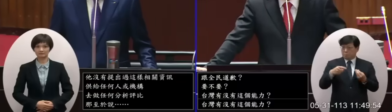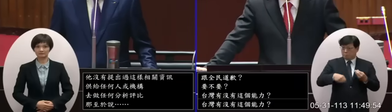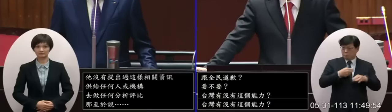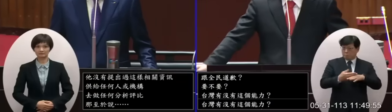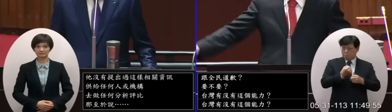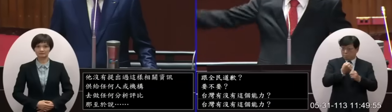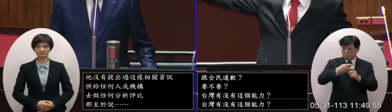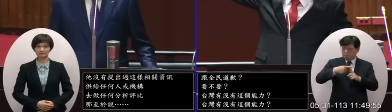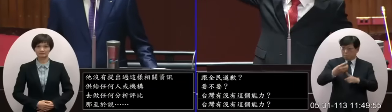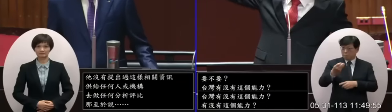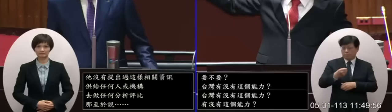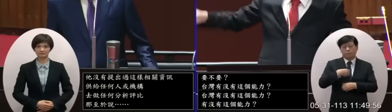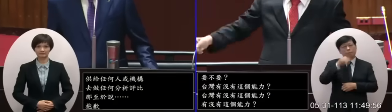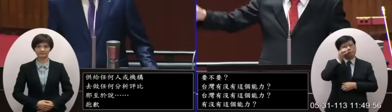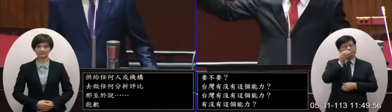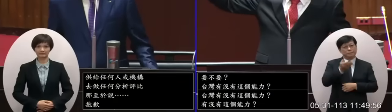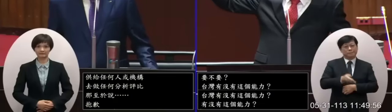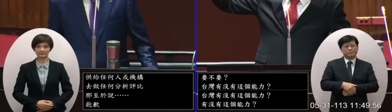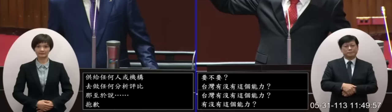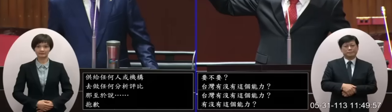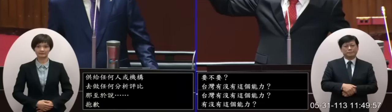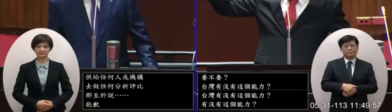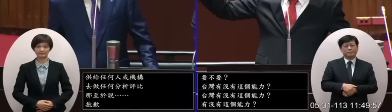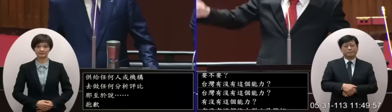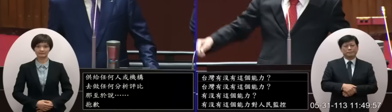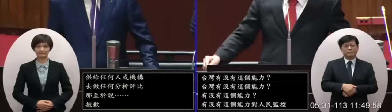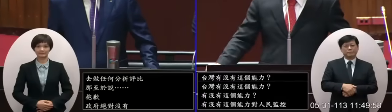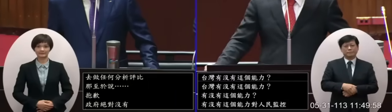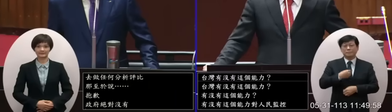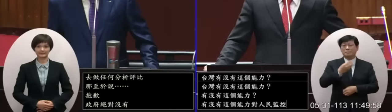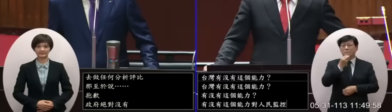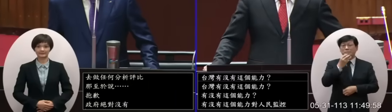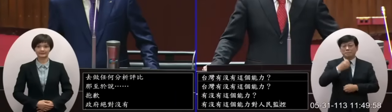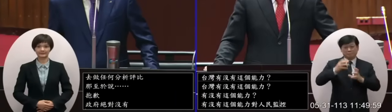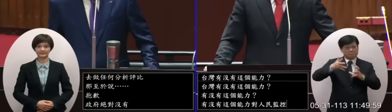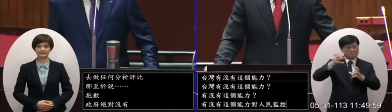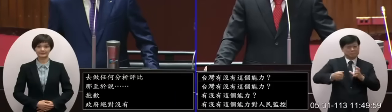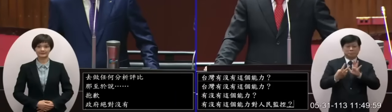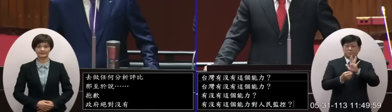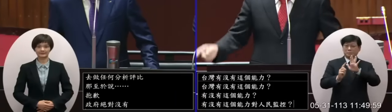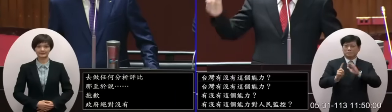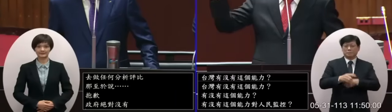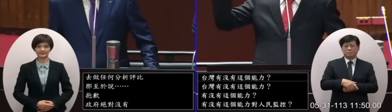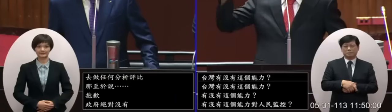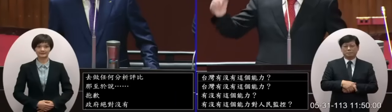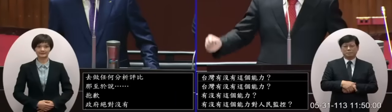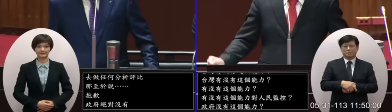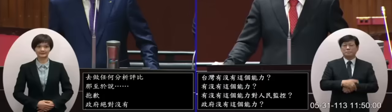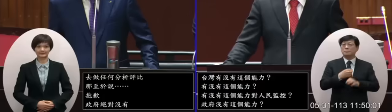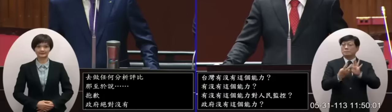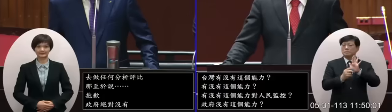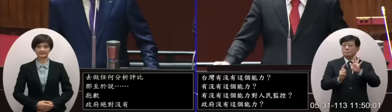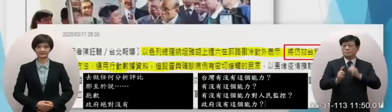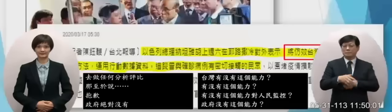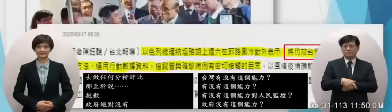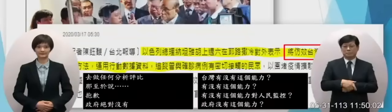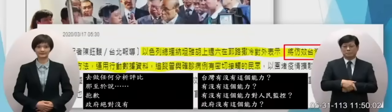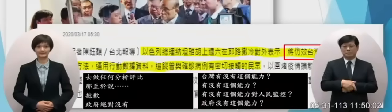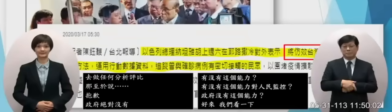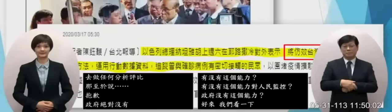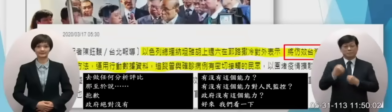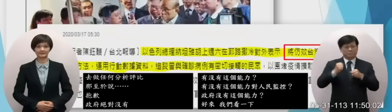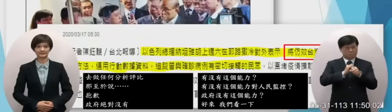能力。好，来，我们看一下，以色列总理怎么讲的？以色列总理怎么讲的？